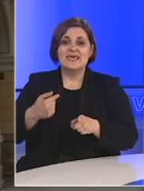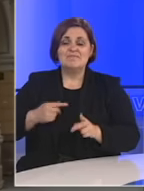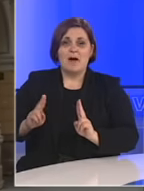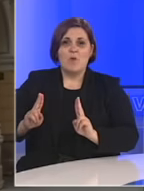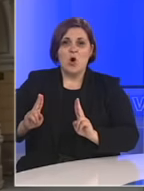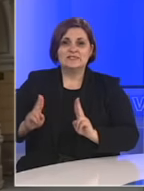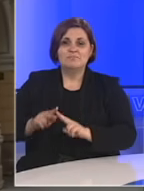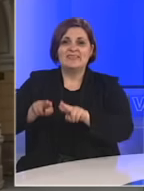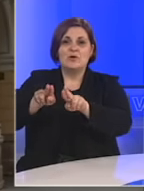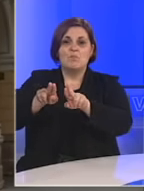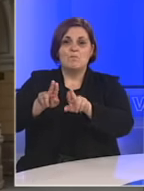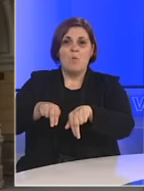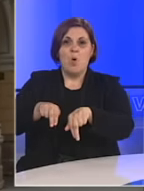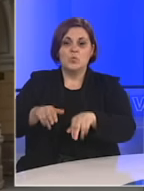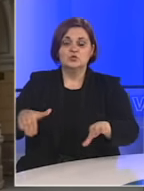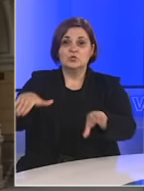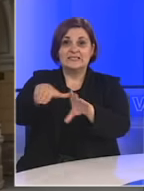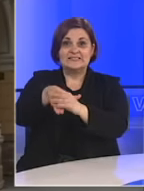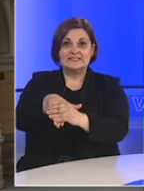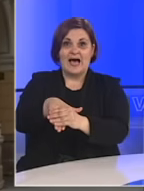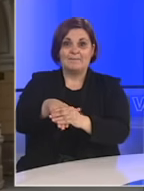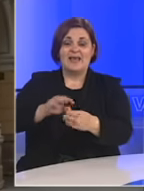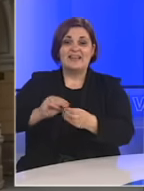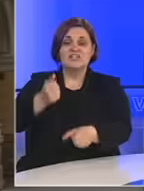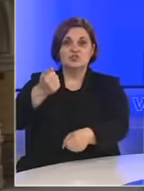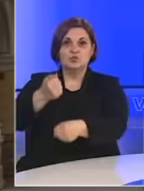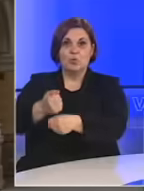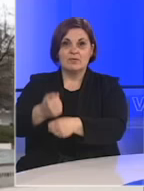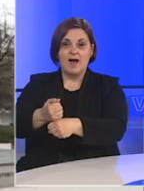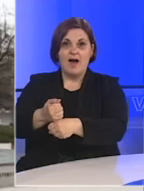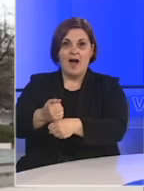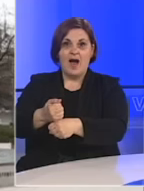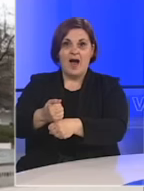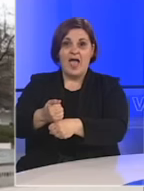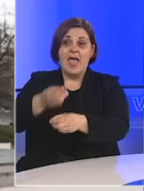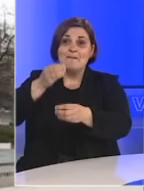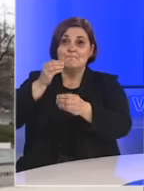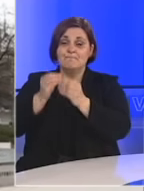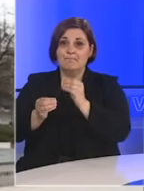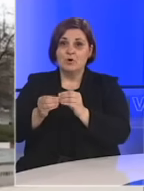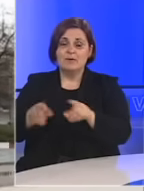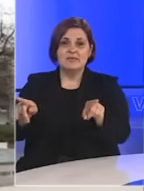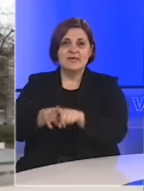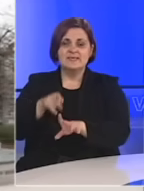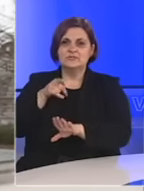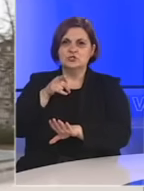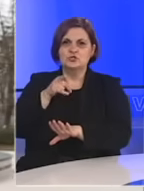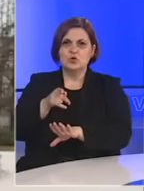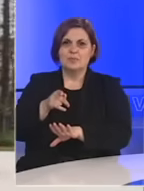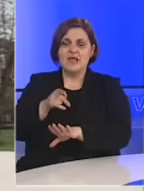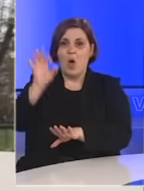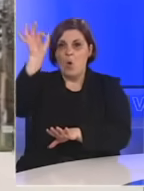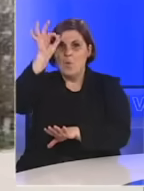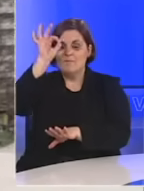smanjenu mogućnost zapošljavanja na tržištu rada. Problem je također i u